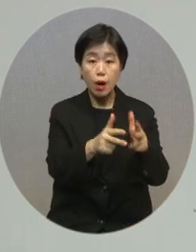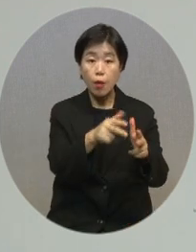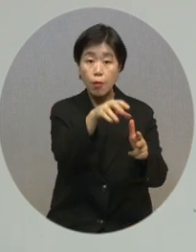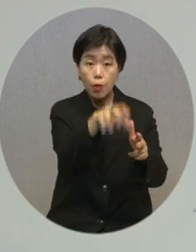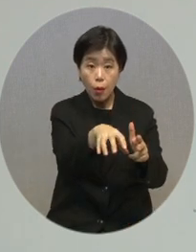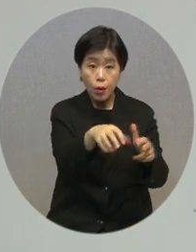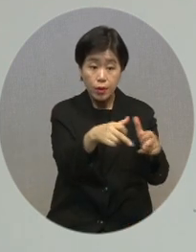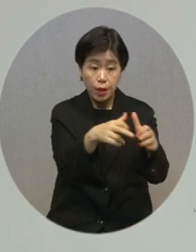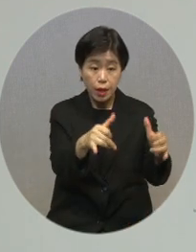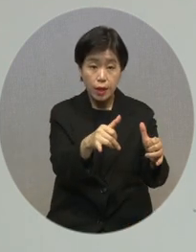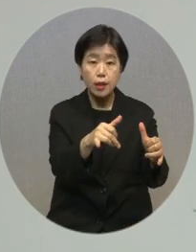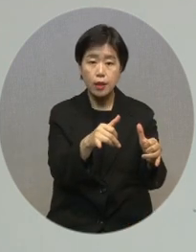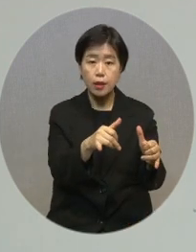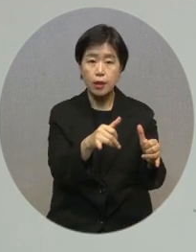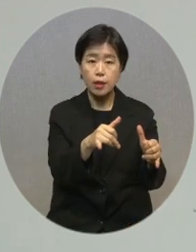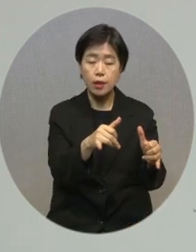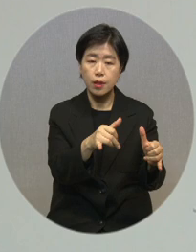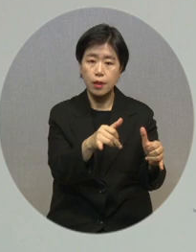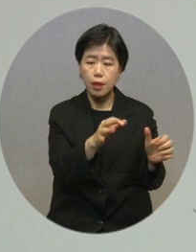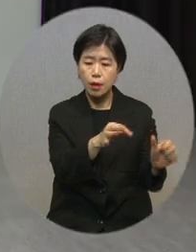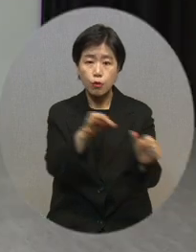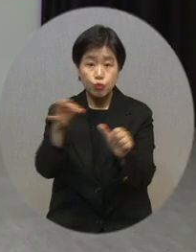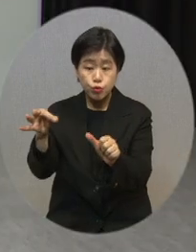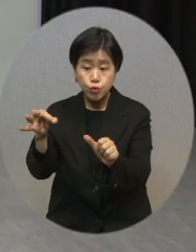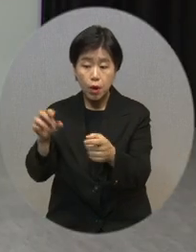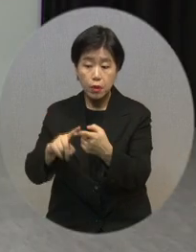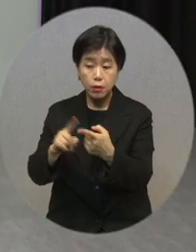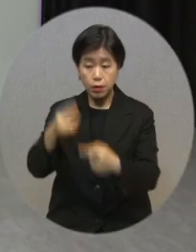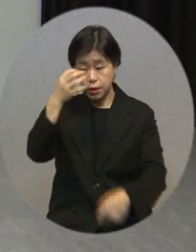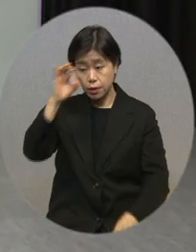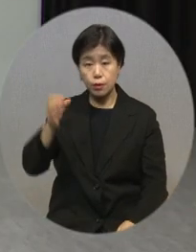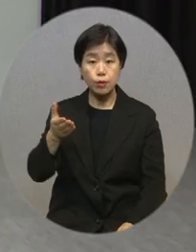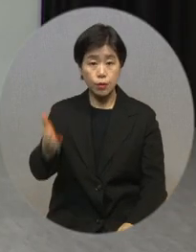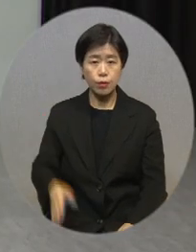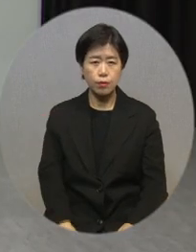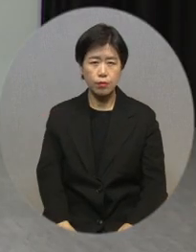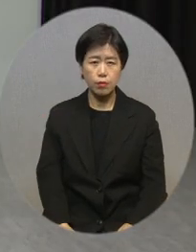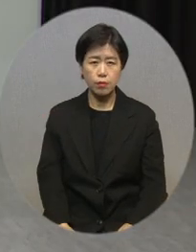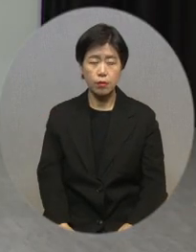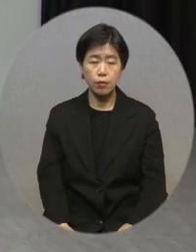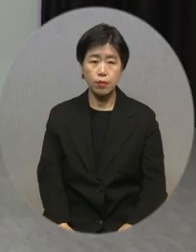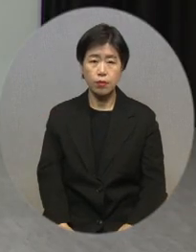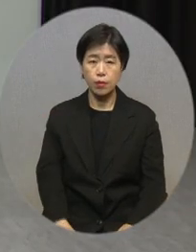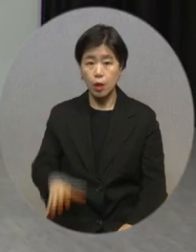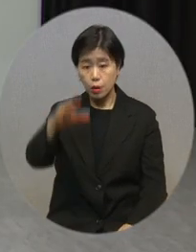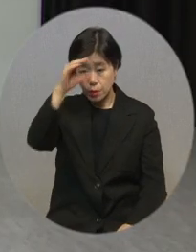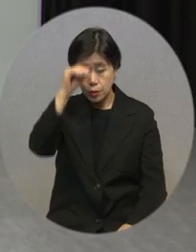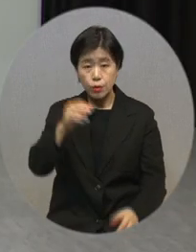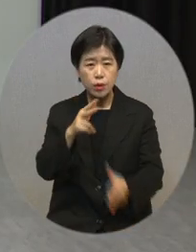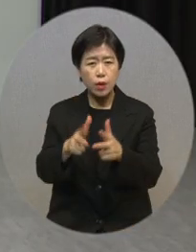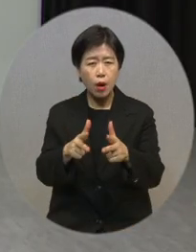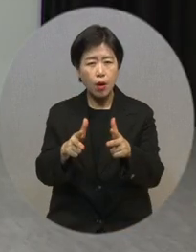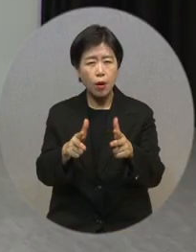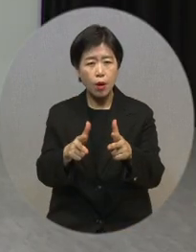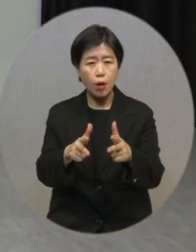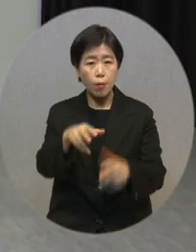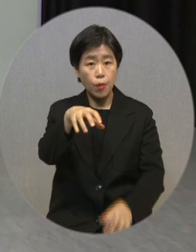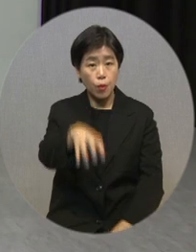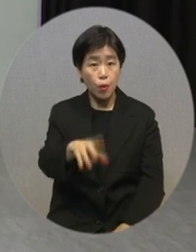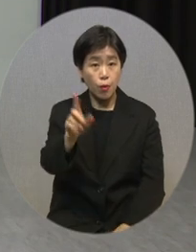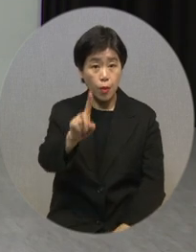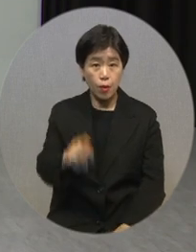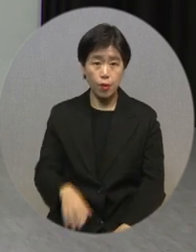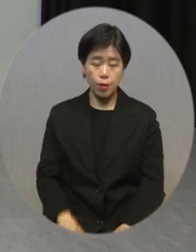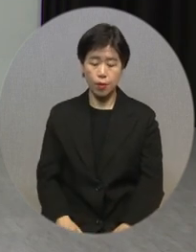허용, 장애인 그 고용을 한 것으로 인정을 하고 있습니다. 표준 사업장이라고 하는 게 뭐냐면요. 장애인 표준 사업장이라고 하는데